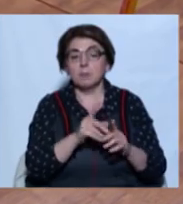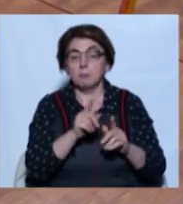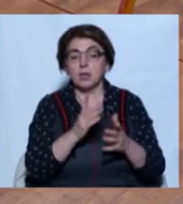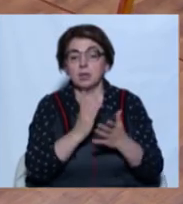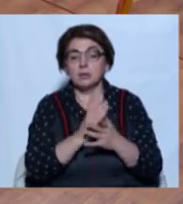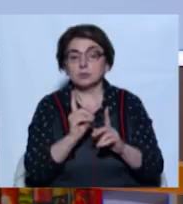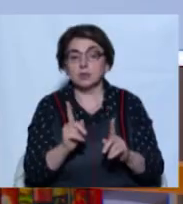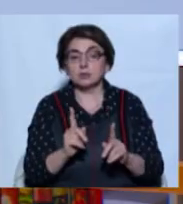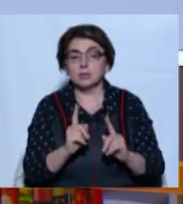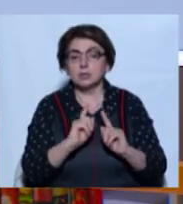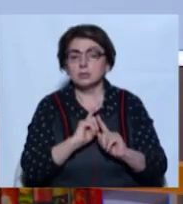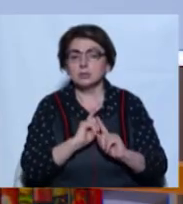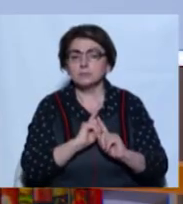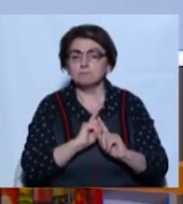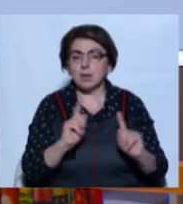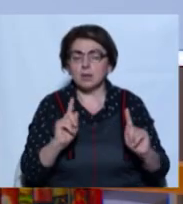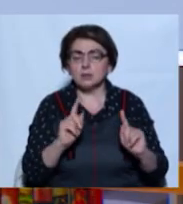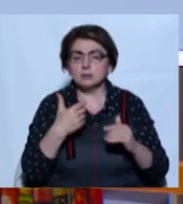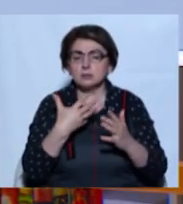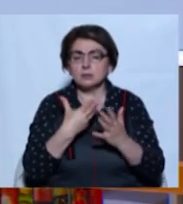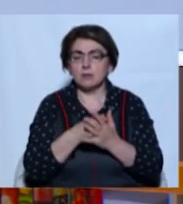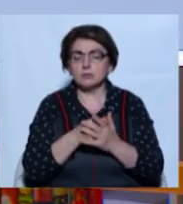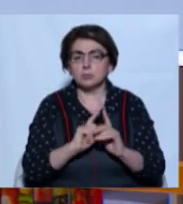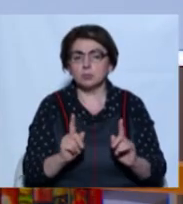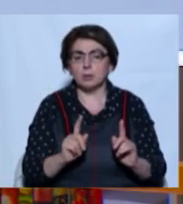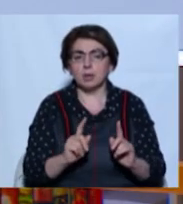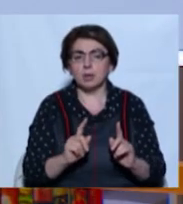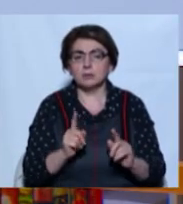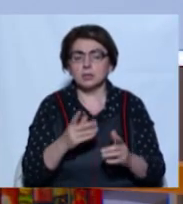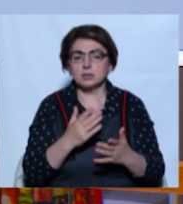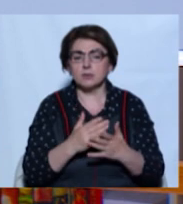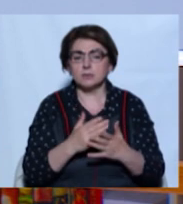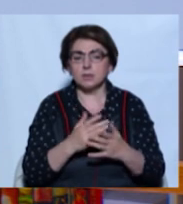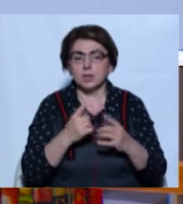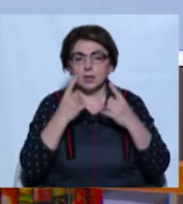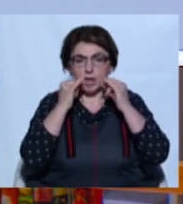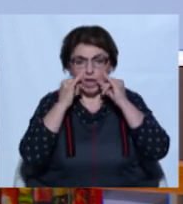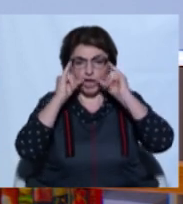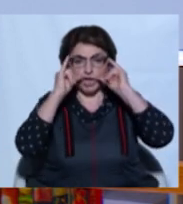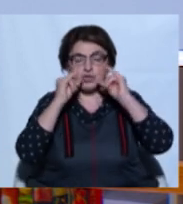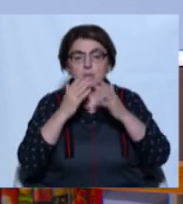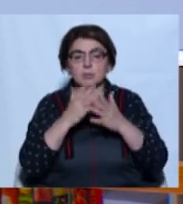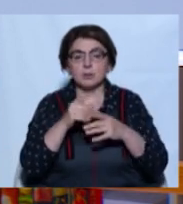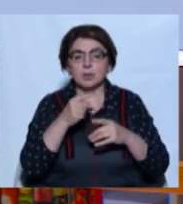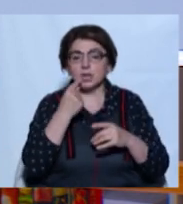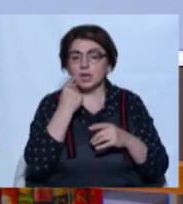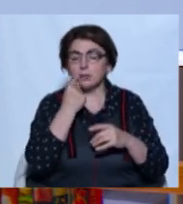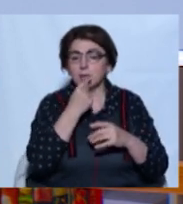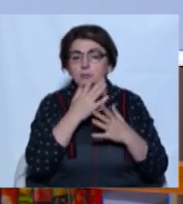აქვთ ესეთი ძალიან გამოკვეთილი თავისებურება ეს არის ეშვების არსებობა მათ